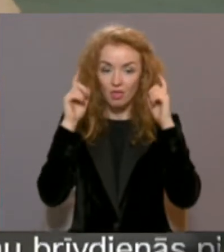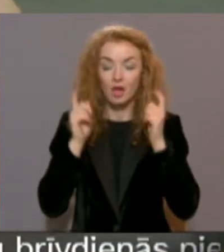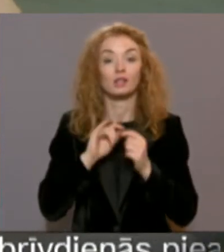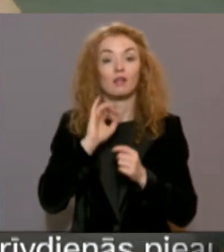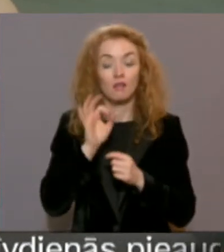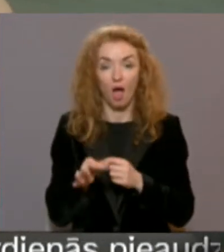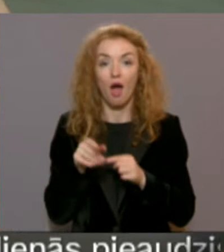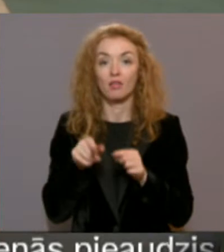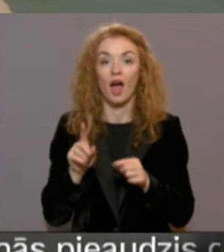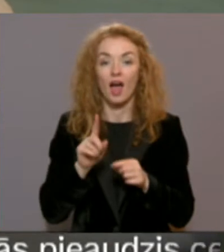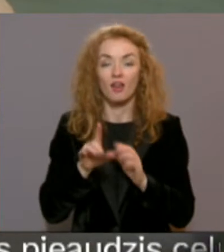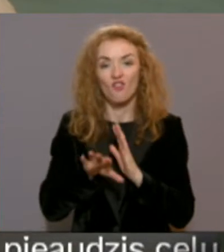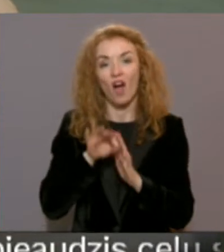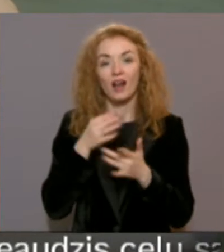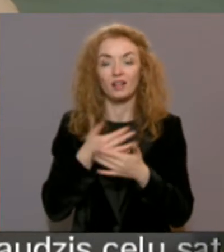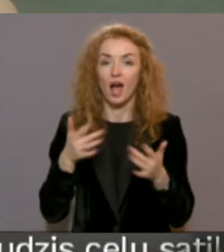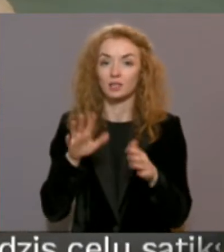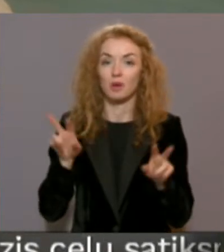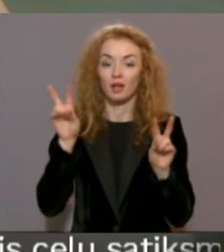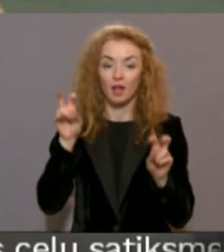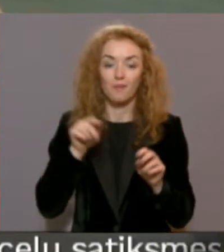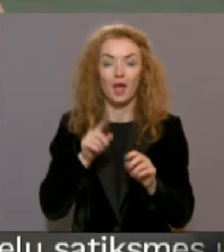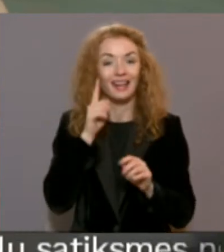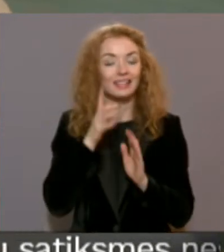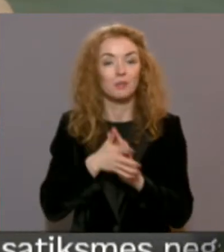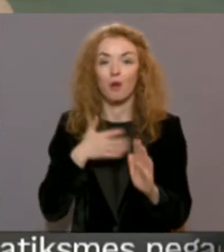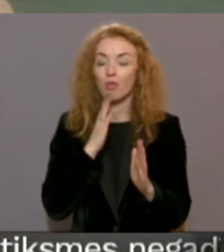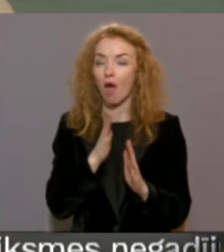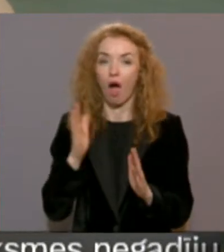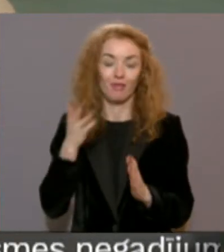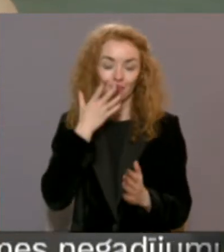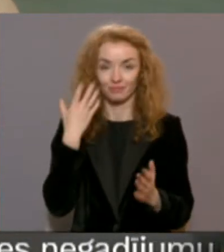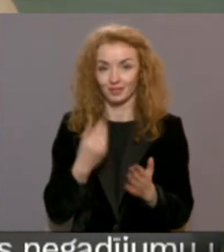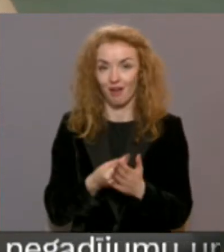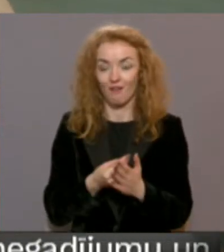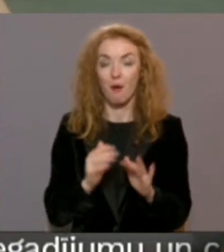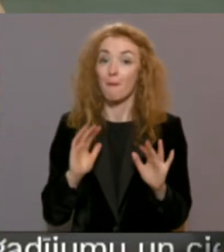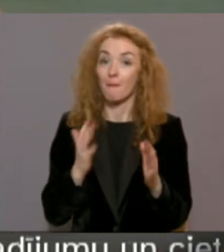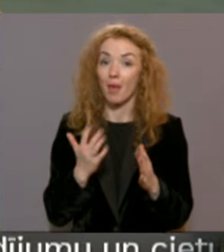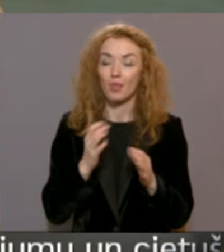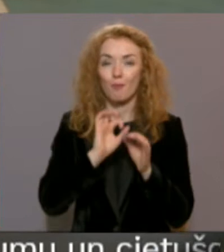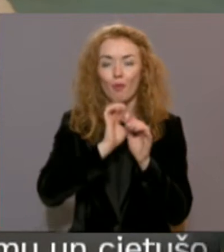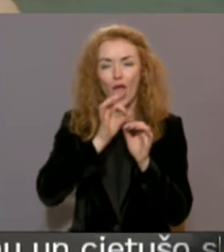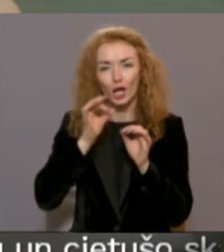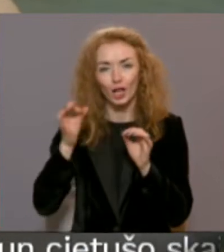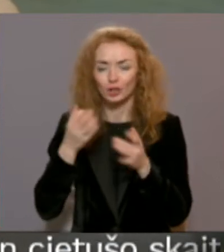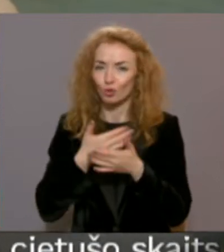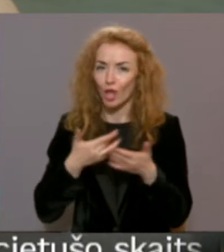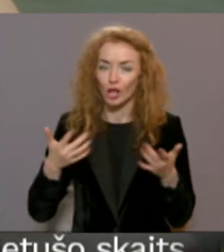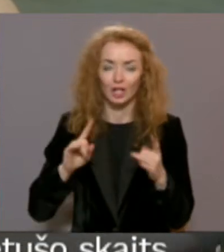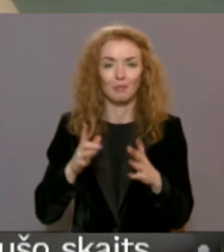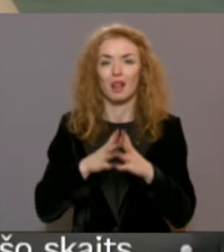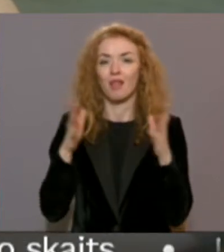Jā, tā ir variācija par tēmu, tā ir izpratne katram, kāda jau nu ir bijusi. Pērlīšu dažādība ir ļoti